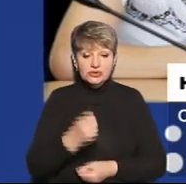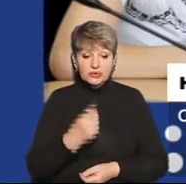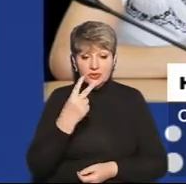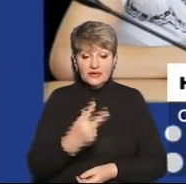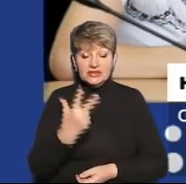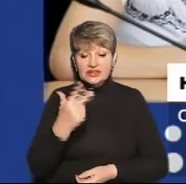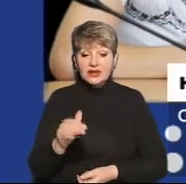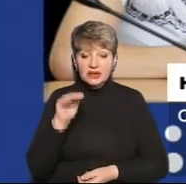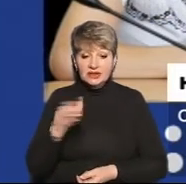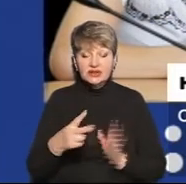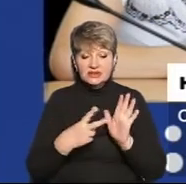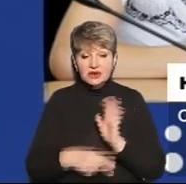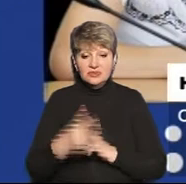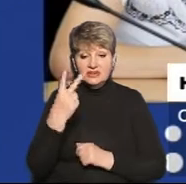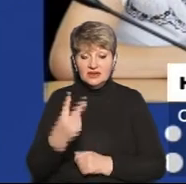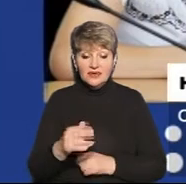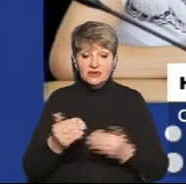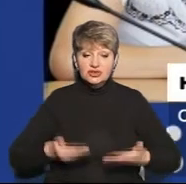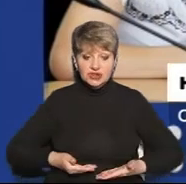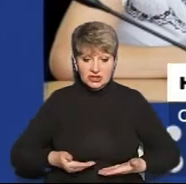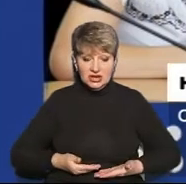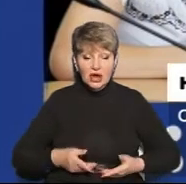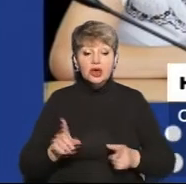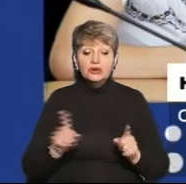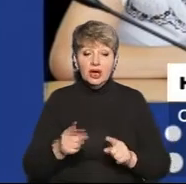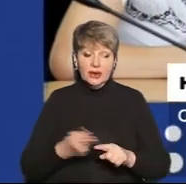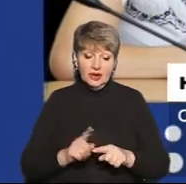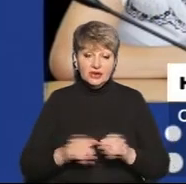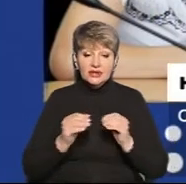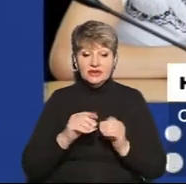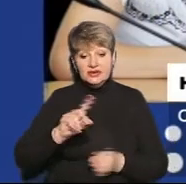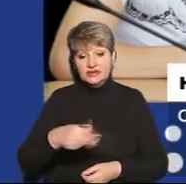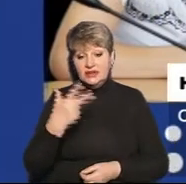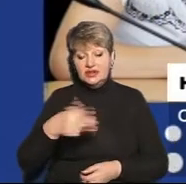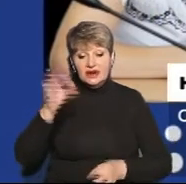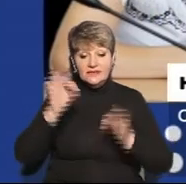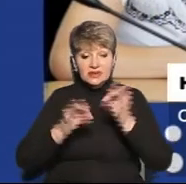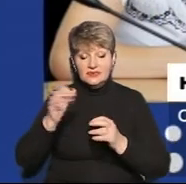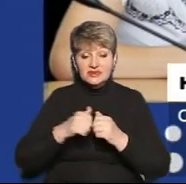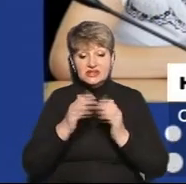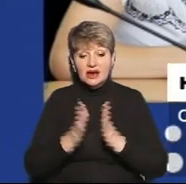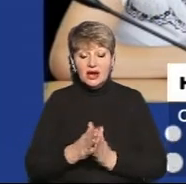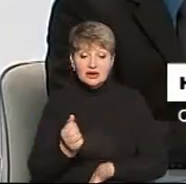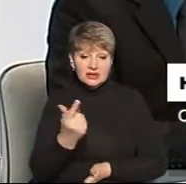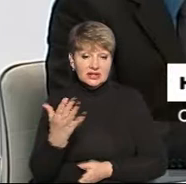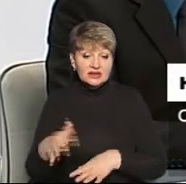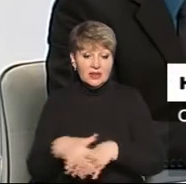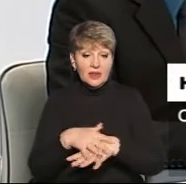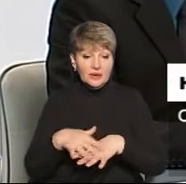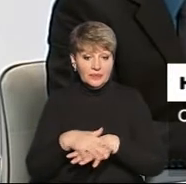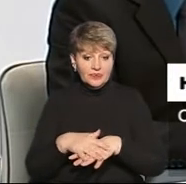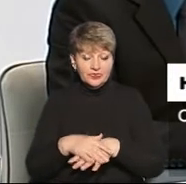123 072 жителі, що становить 10,3% від загальної кількості населення. В